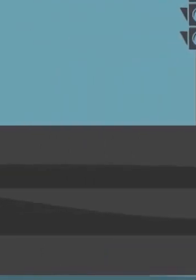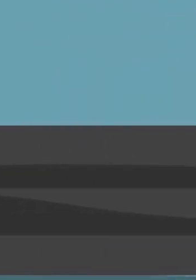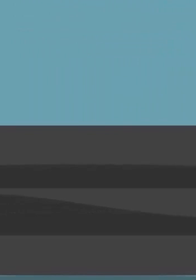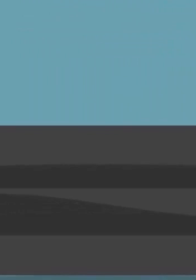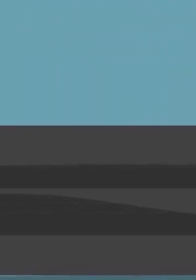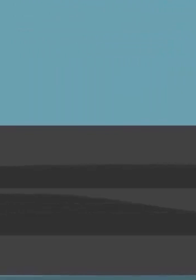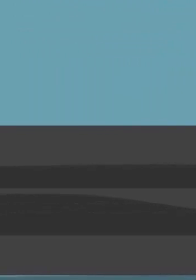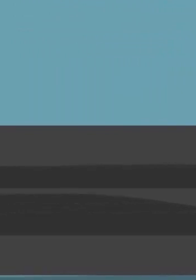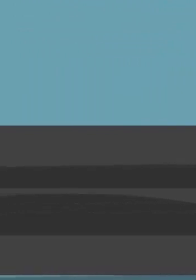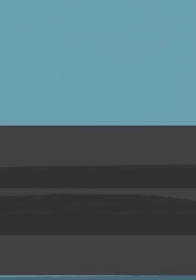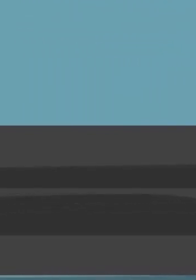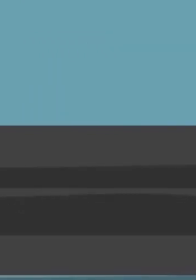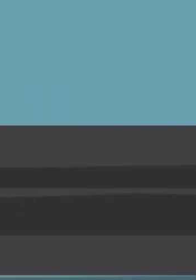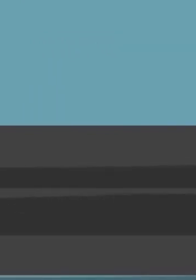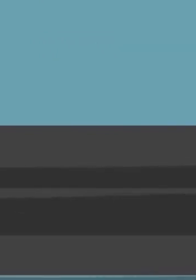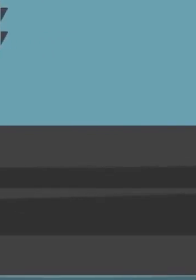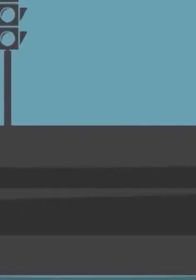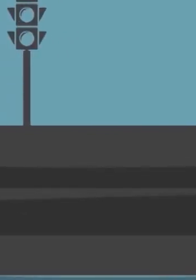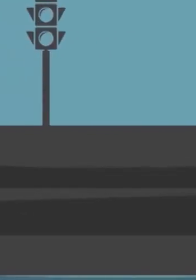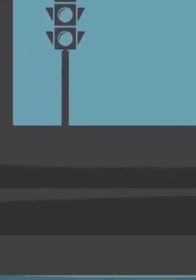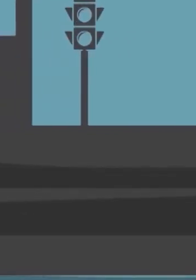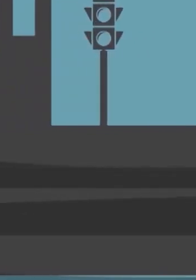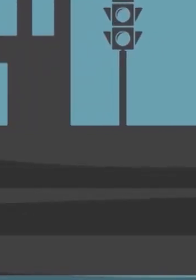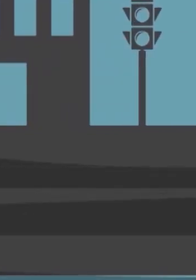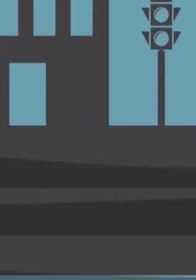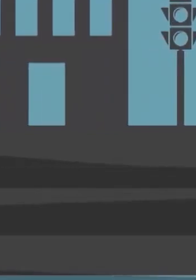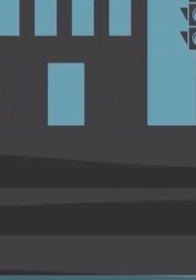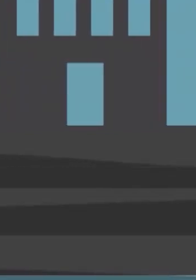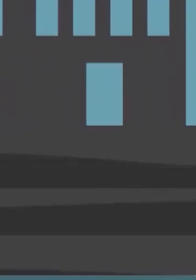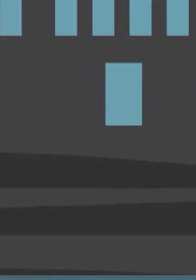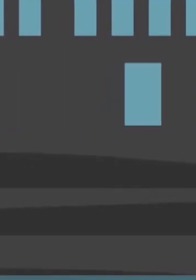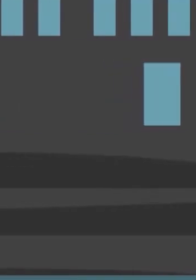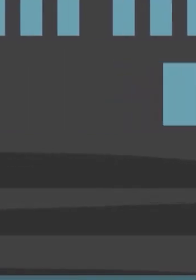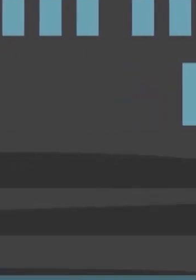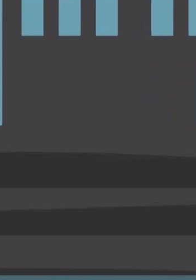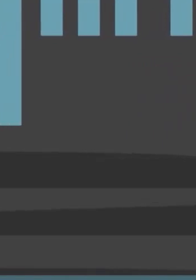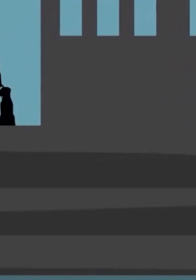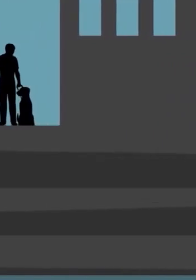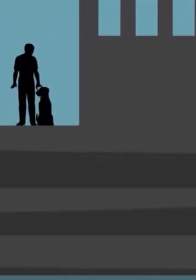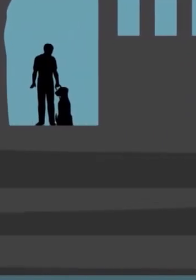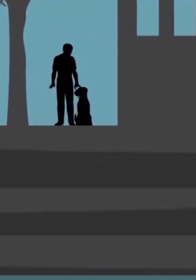I can do what I want. I can be what I want to be.